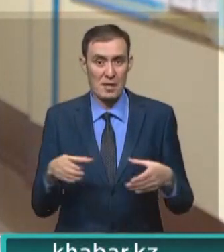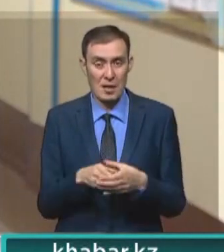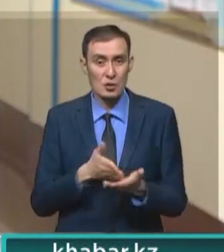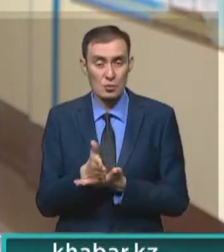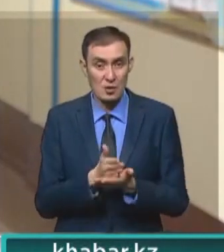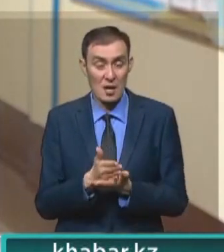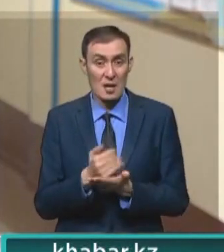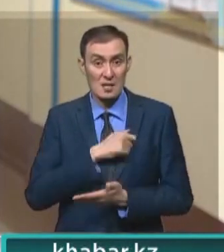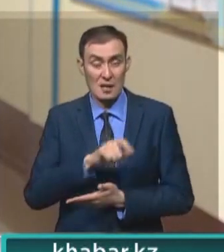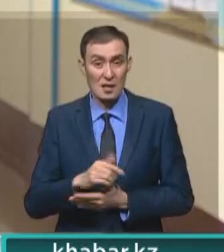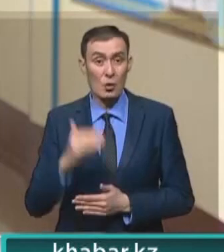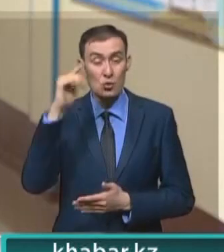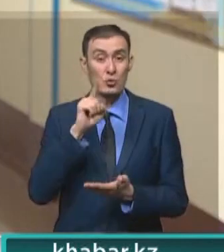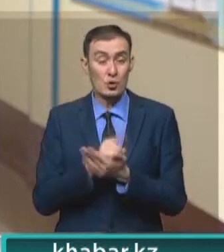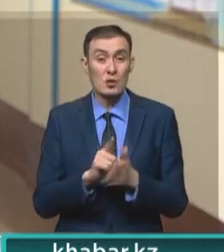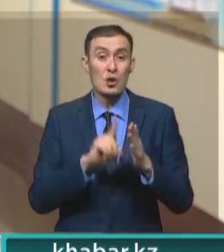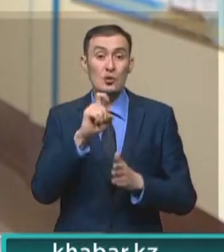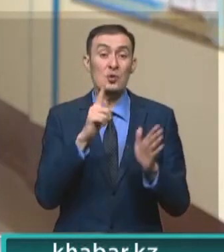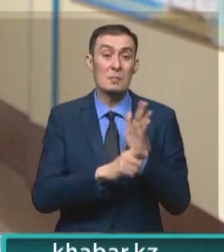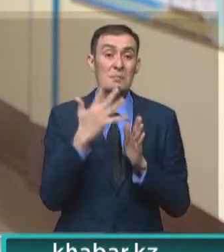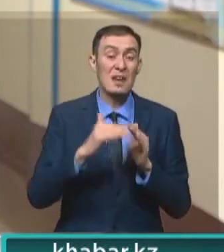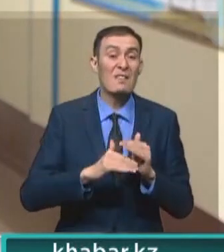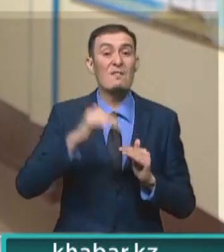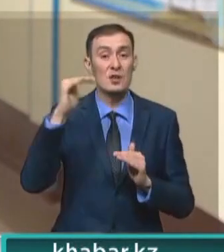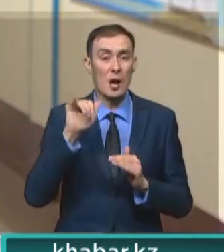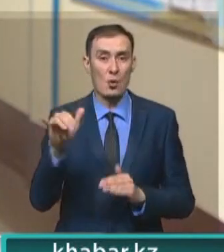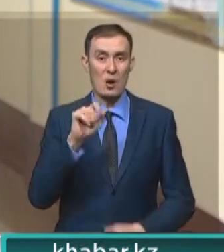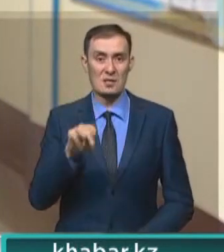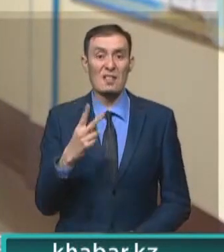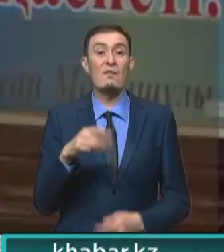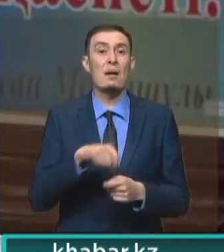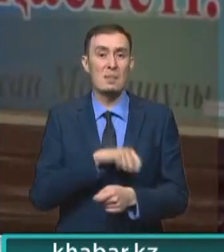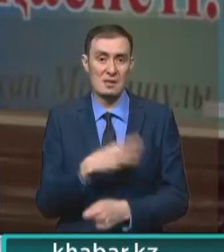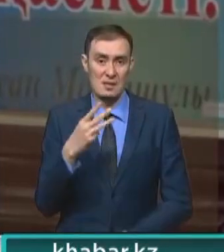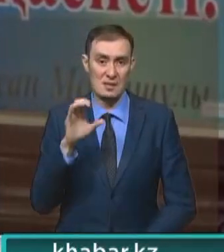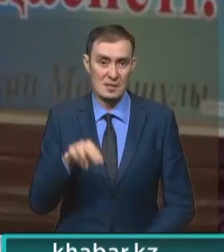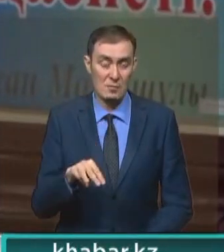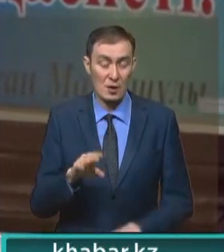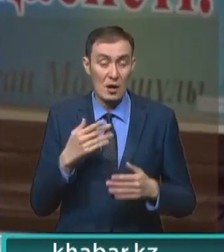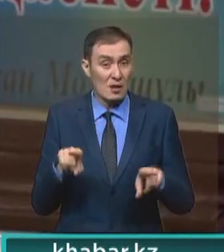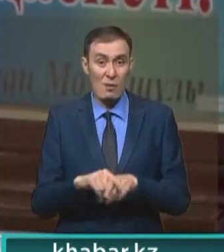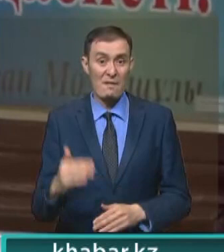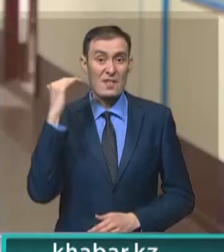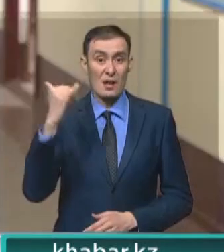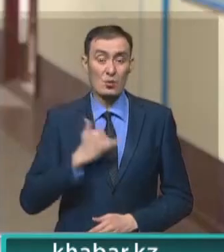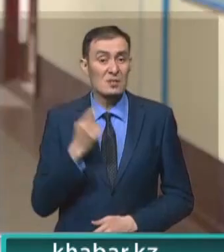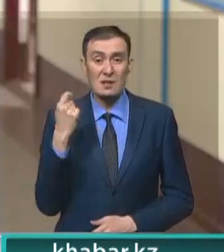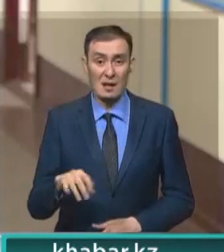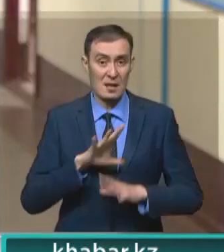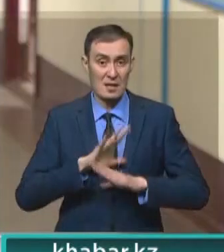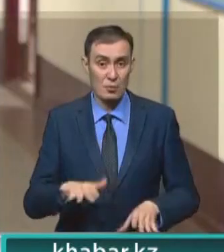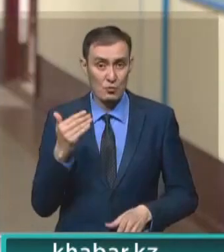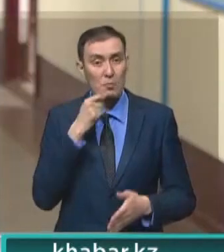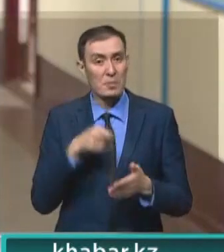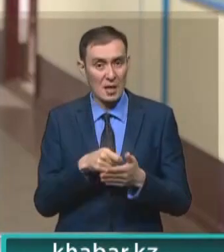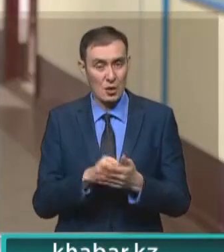служат десантники, норматив роста от 175 сантиметров. У Азата 2 метра 3 сантиметра. Такого великана у нас еще не было. Питание у